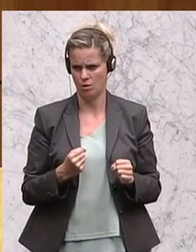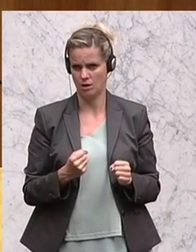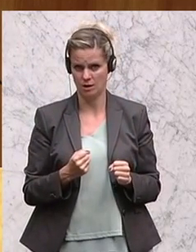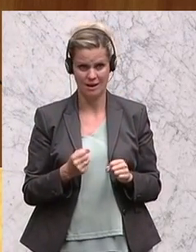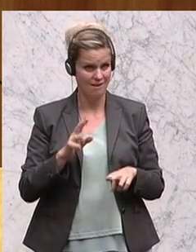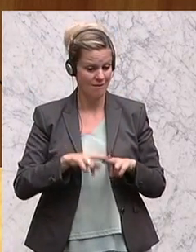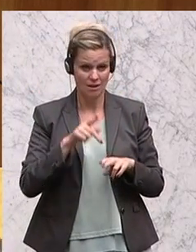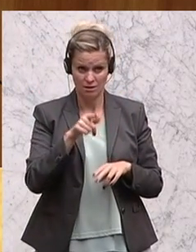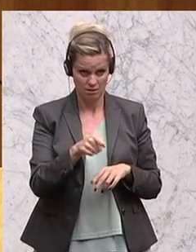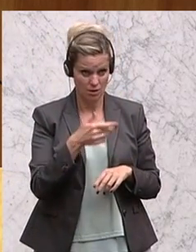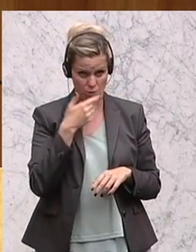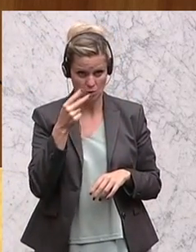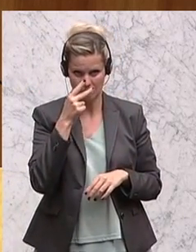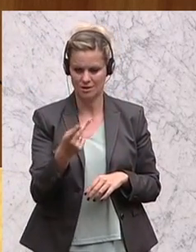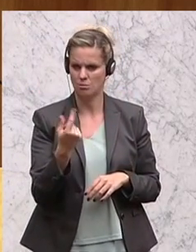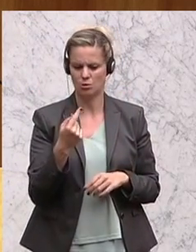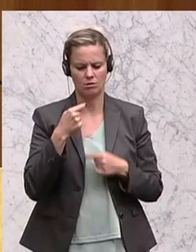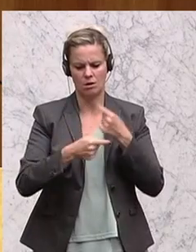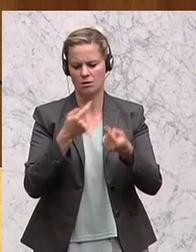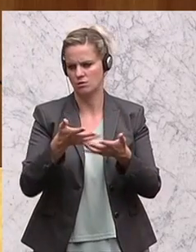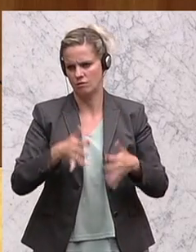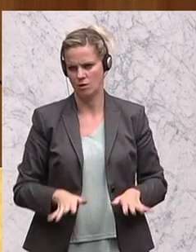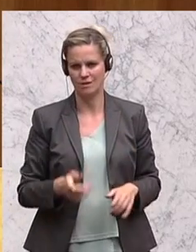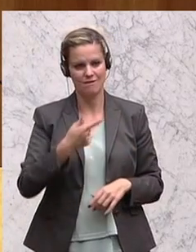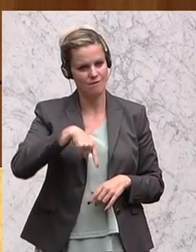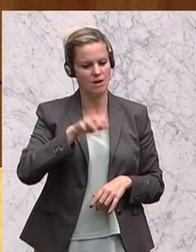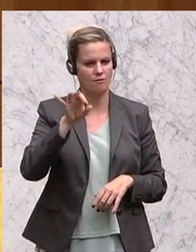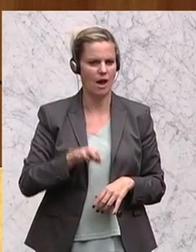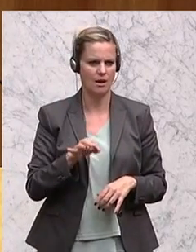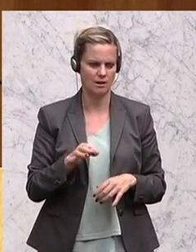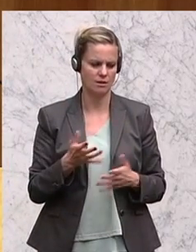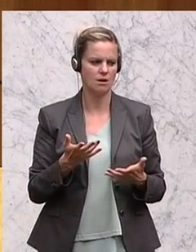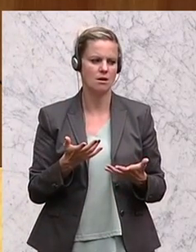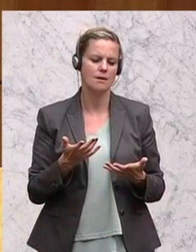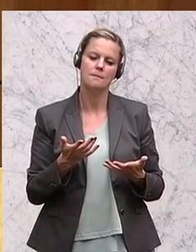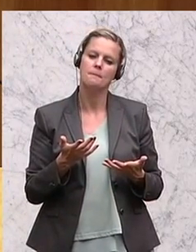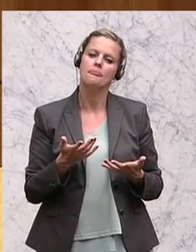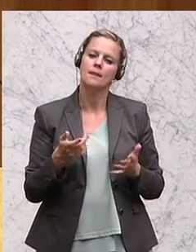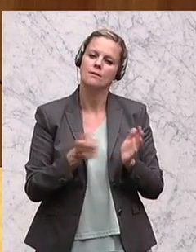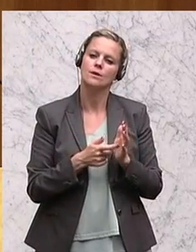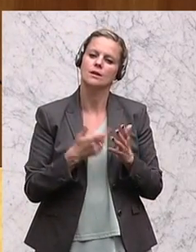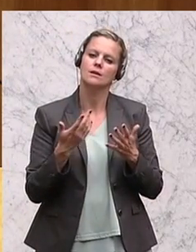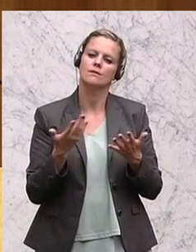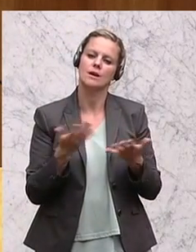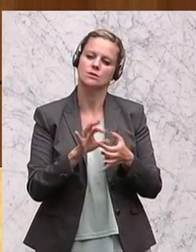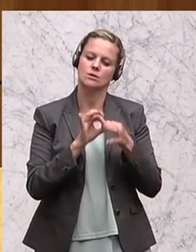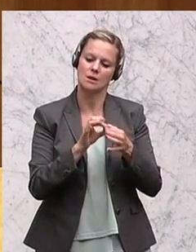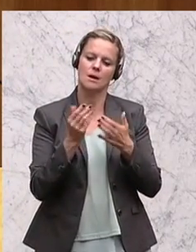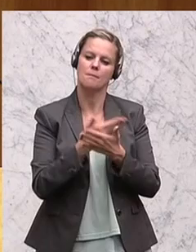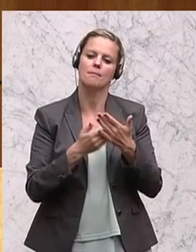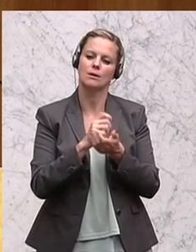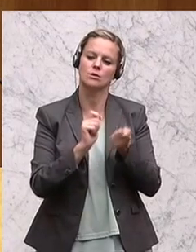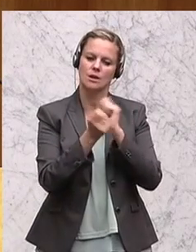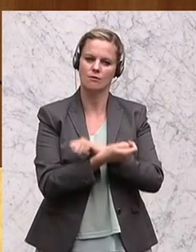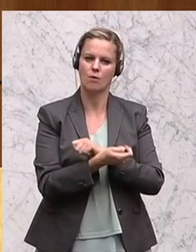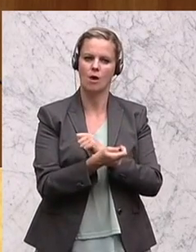mehrere verlorene Generationen. Wir Freiheitlichen, meine Damen und Herren, Sie wissen das, fordern beispielsweise im Zusammenhang mit der Bildungsreform, wäre das möglich